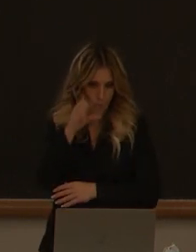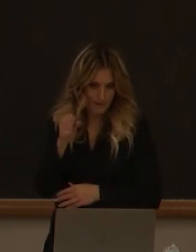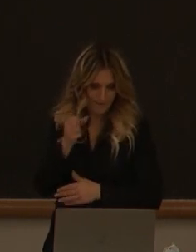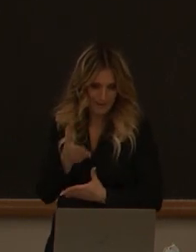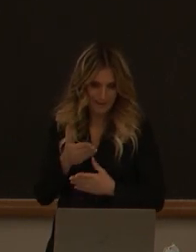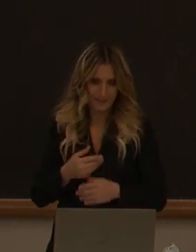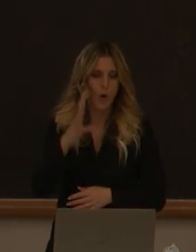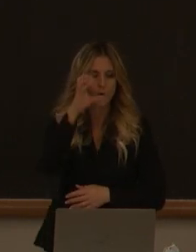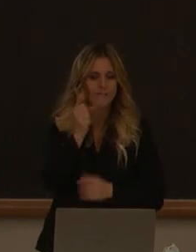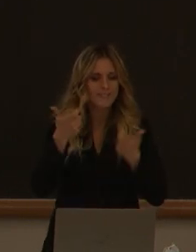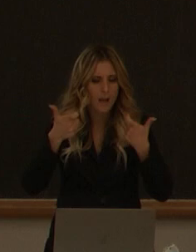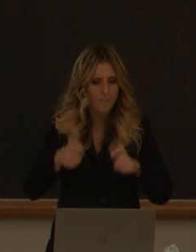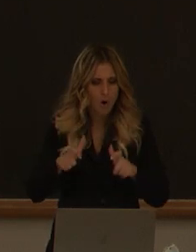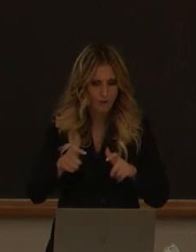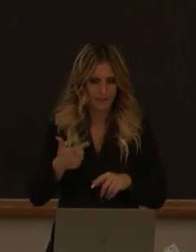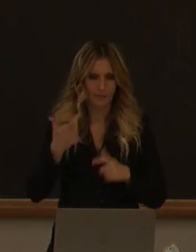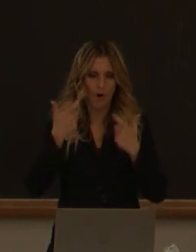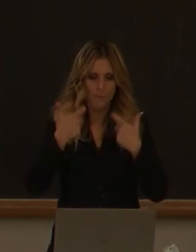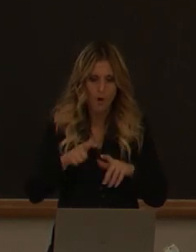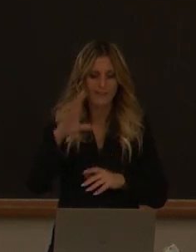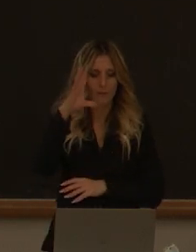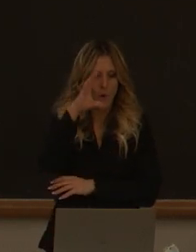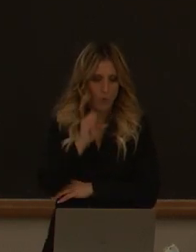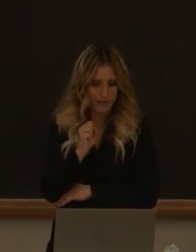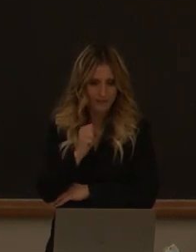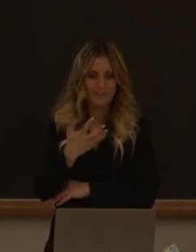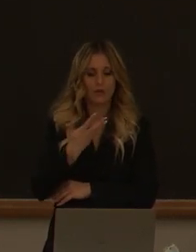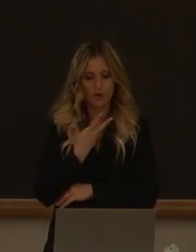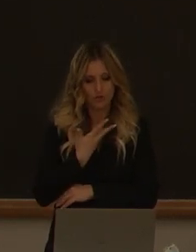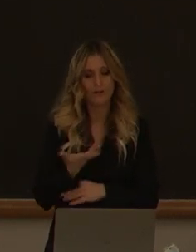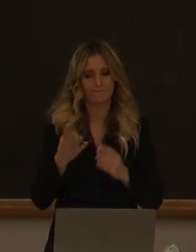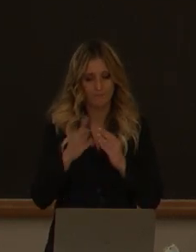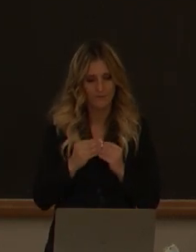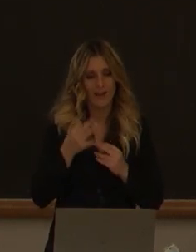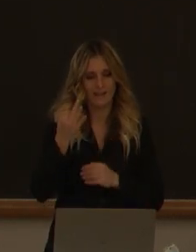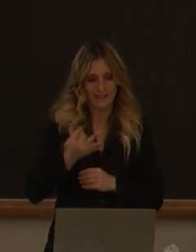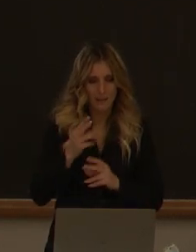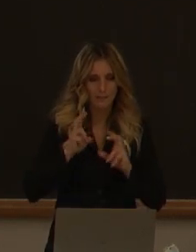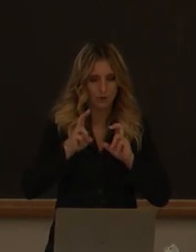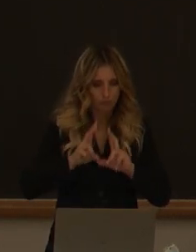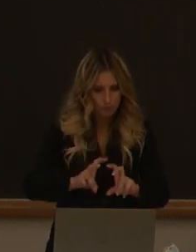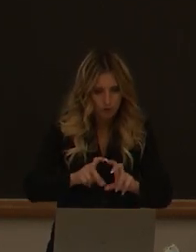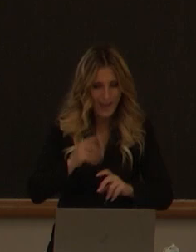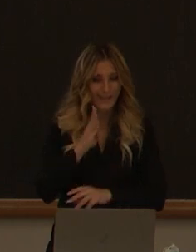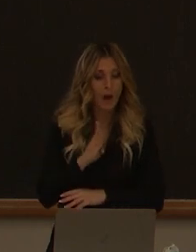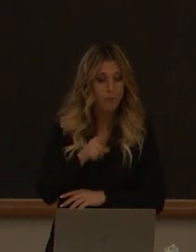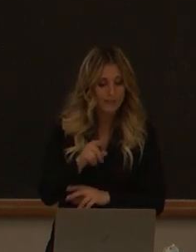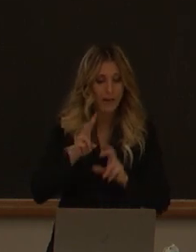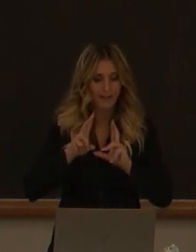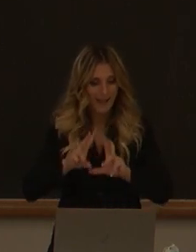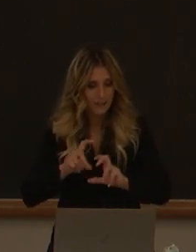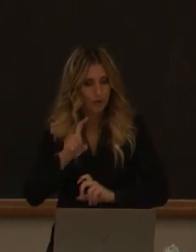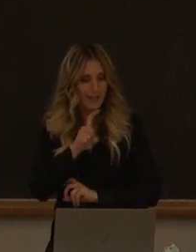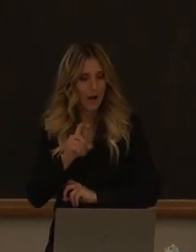università per quale motivo? Perché nelle università che si fa, diciamo, molto spesso ricerca botanica e ricerca zoologica, oppure,